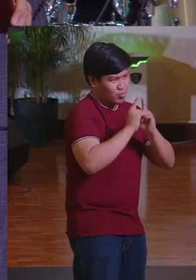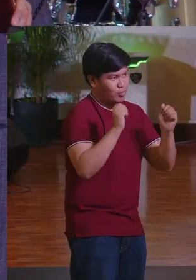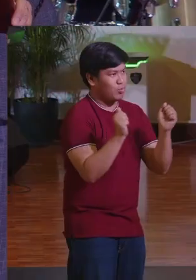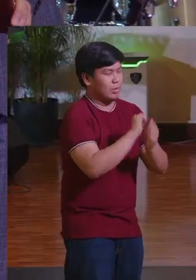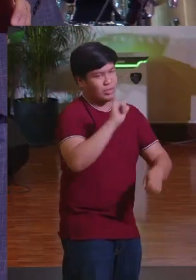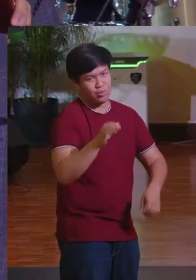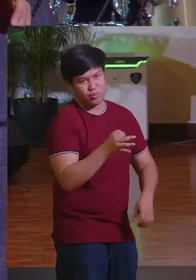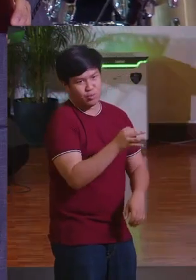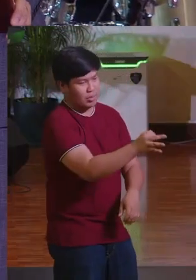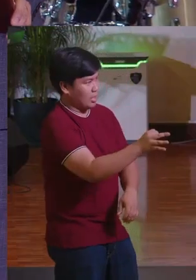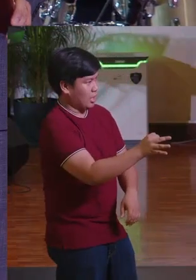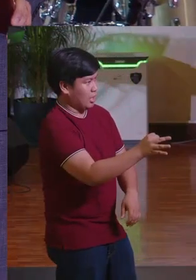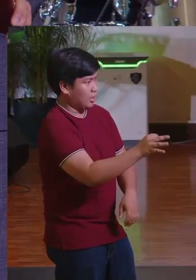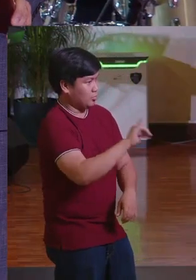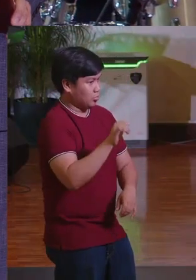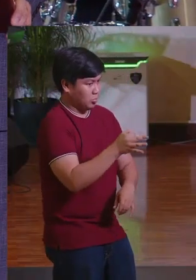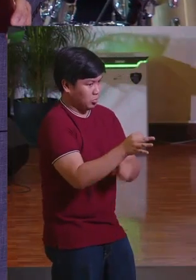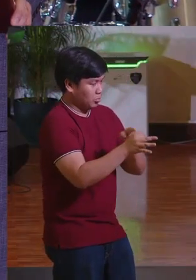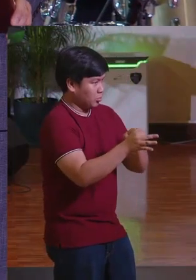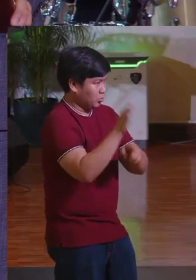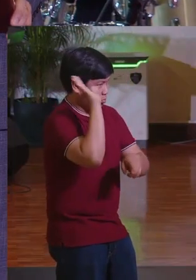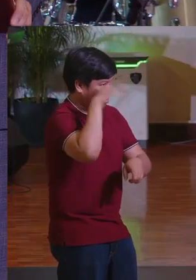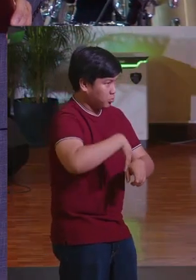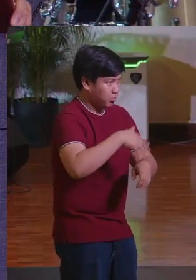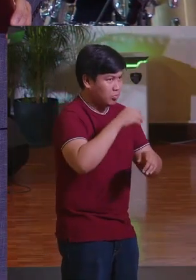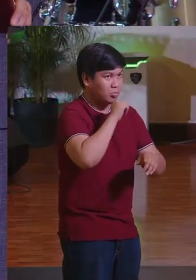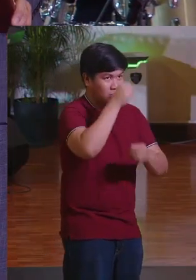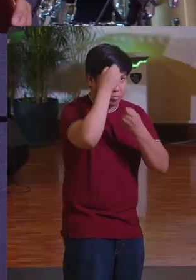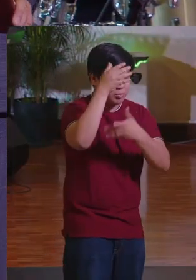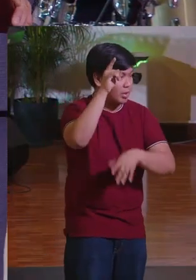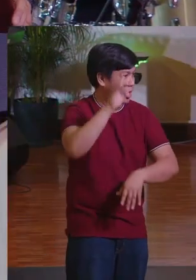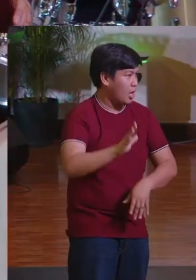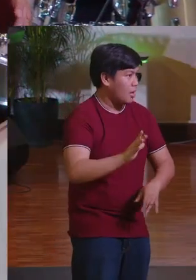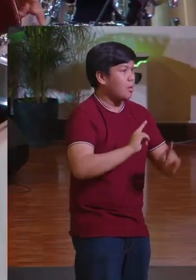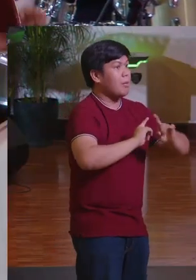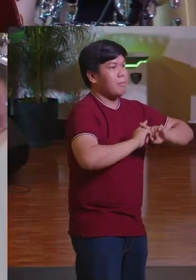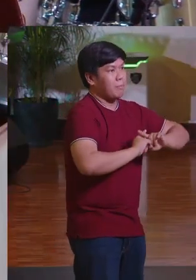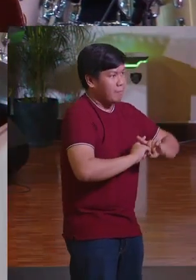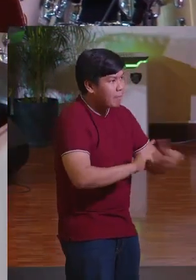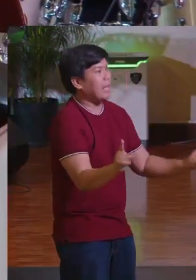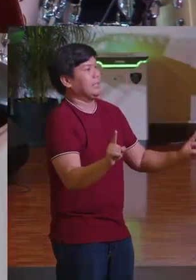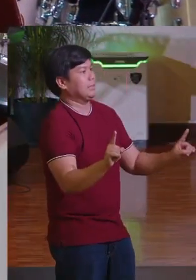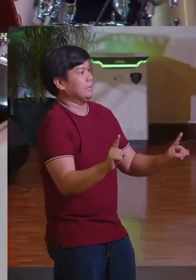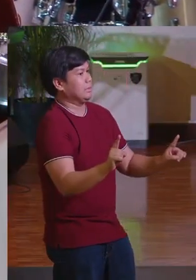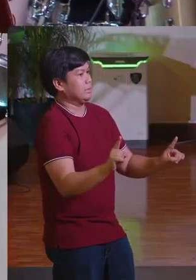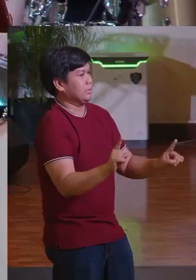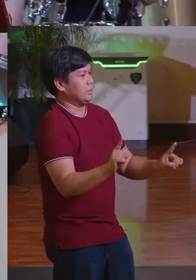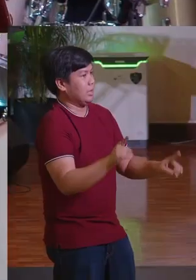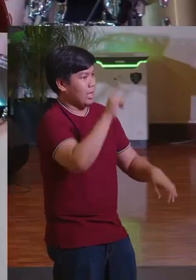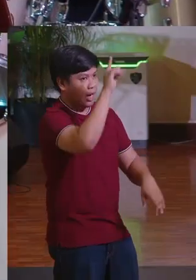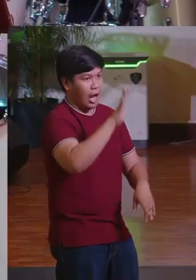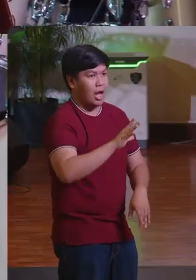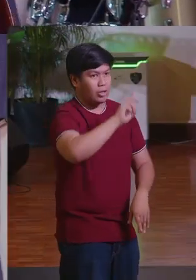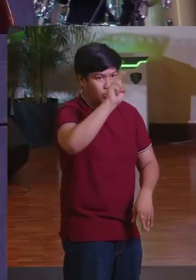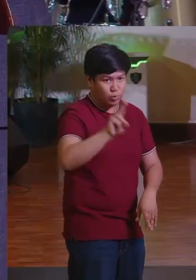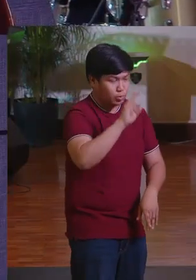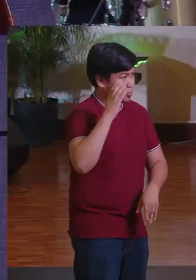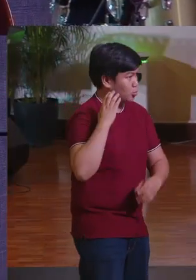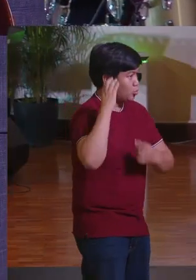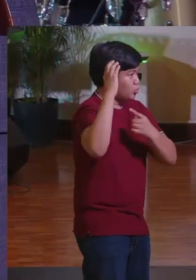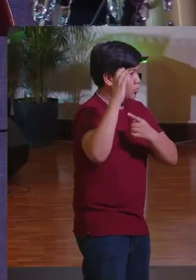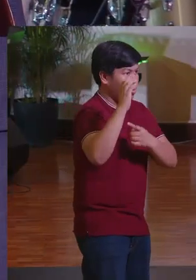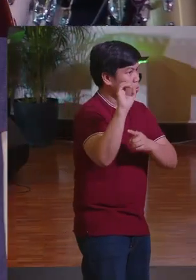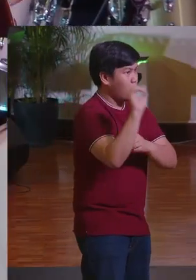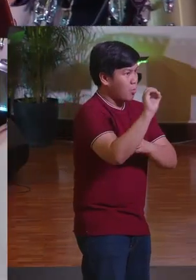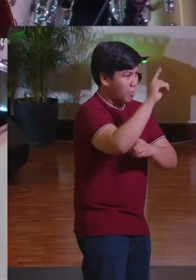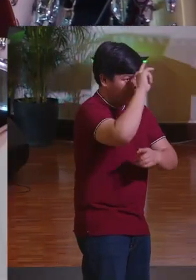at ng suwail na lingkod ng Panginoon. Upang ang kanyang lingkod po ay wala ng ibang choice,